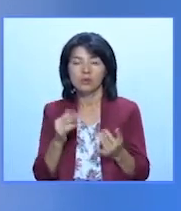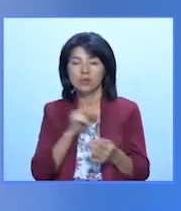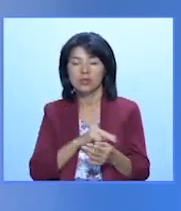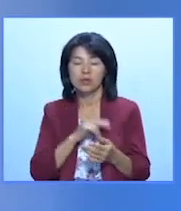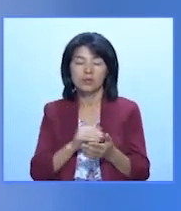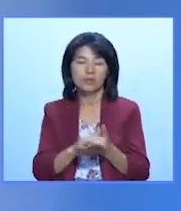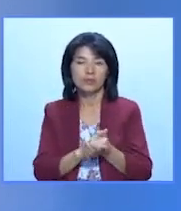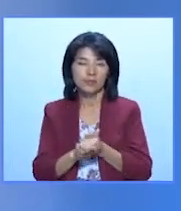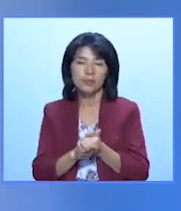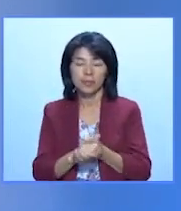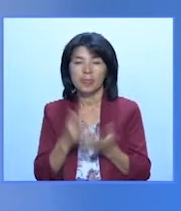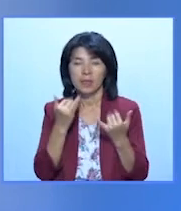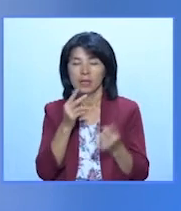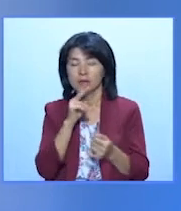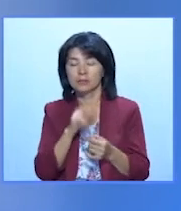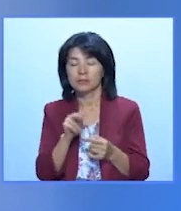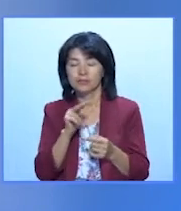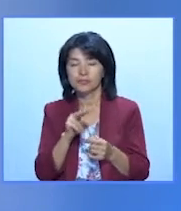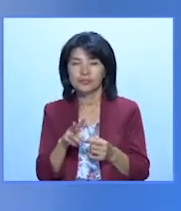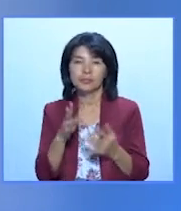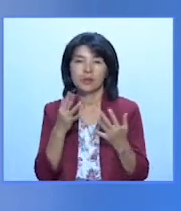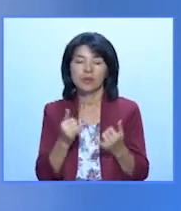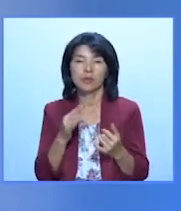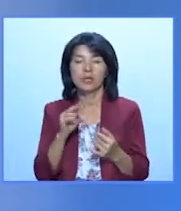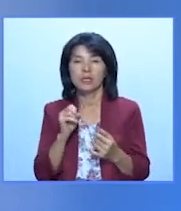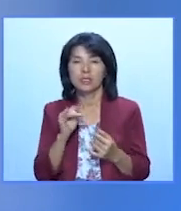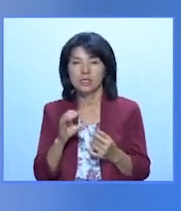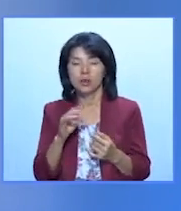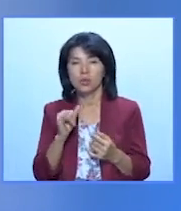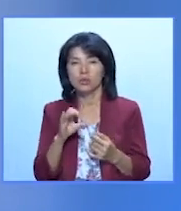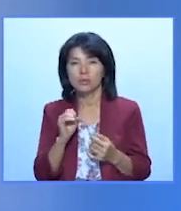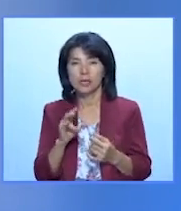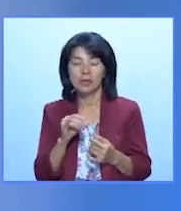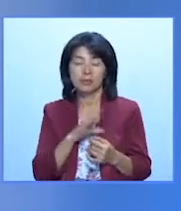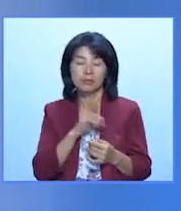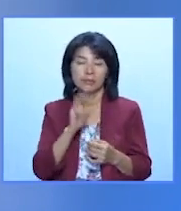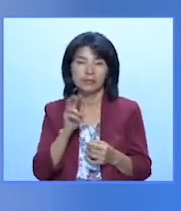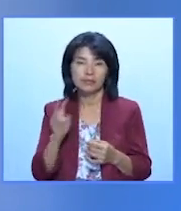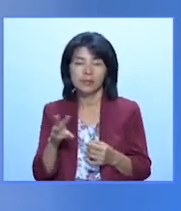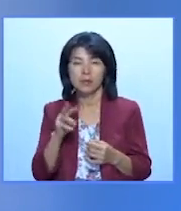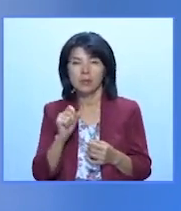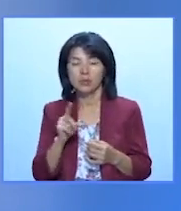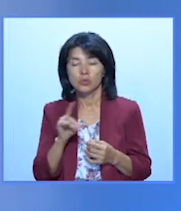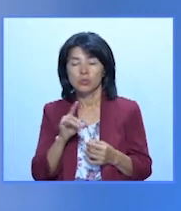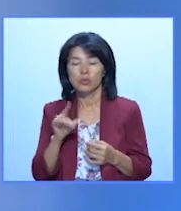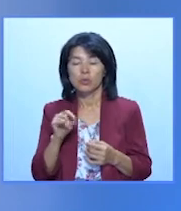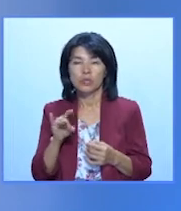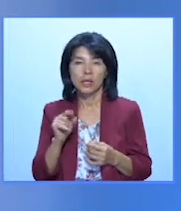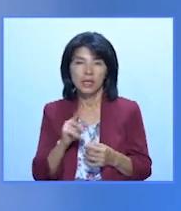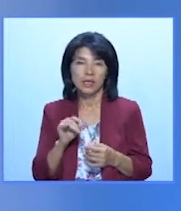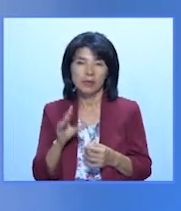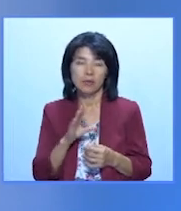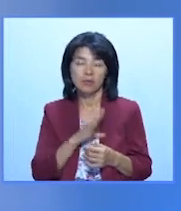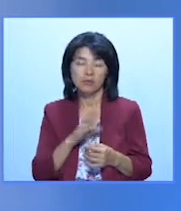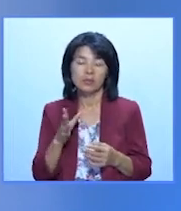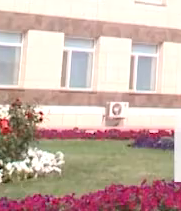Сонымен қатар жөндеуден өтіп жатқан Ертіс-Успен су арнасына да барды. Сапар соңында министр Мағзұм Мырзағалиев Андас шаруа қожалығының жұмысына